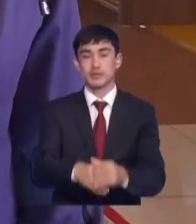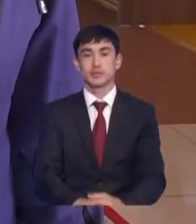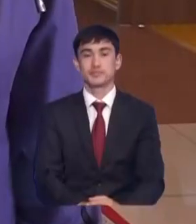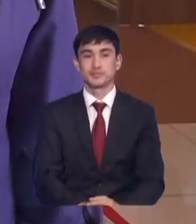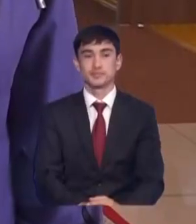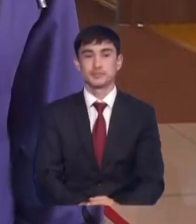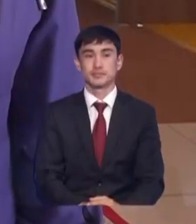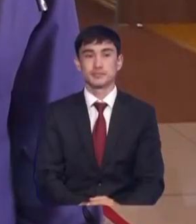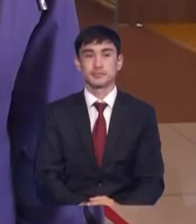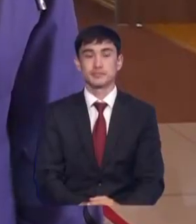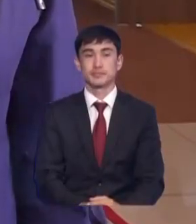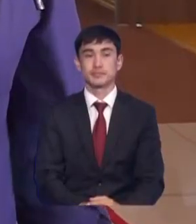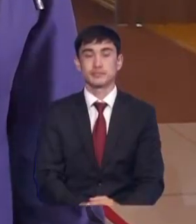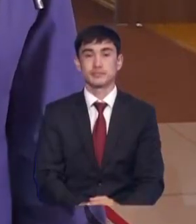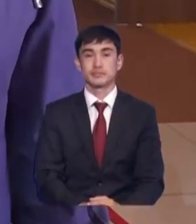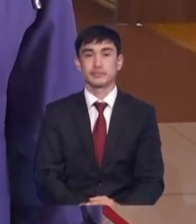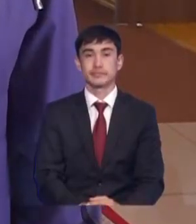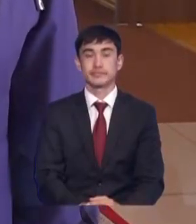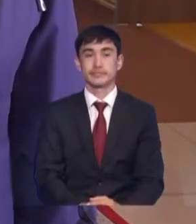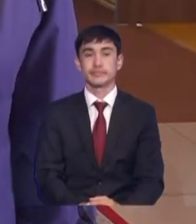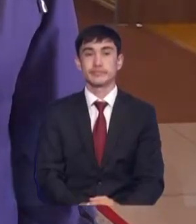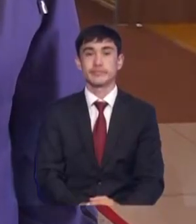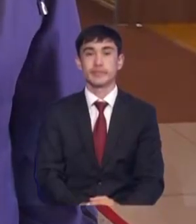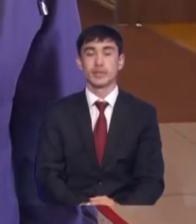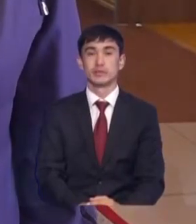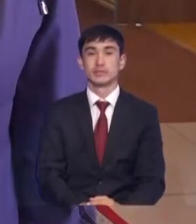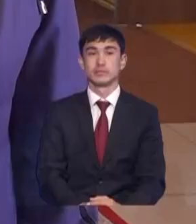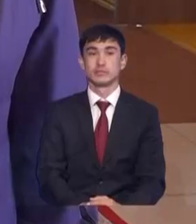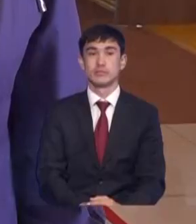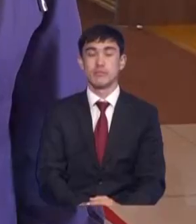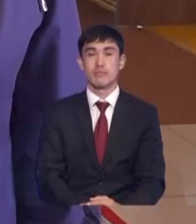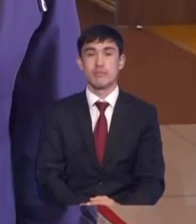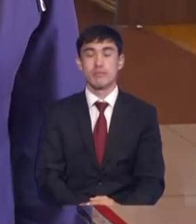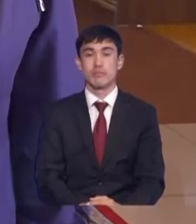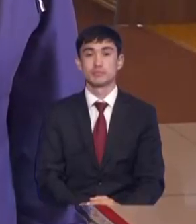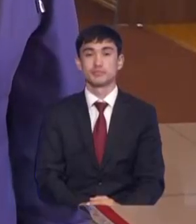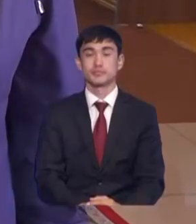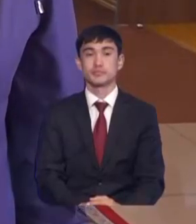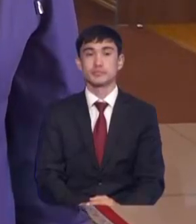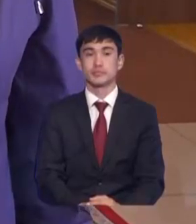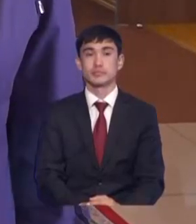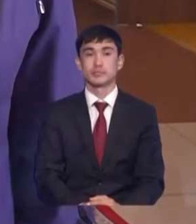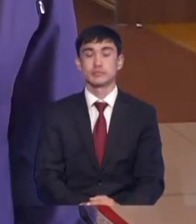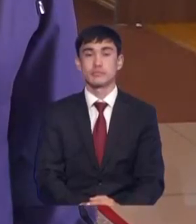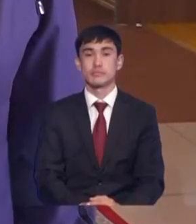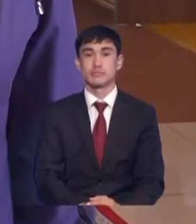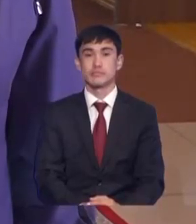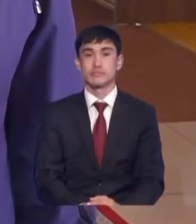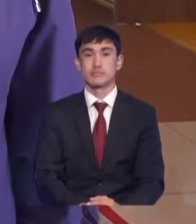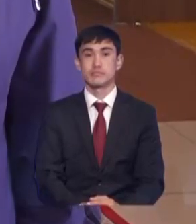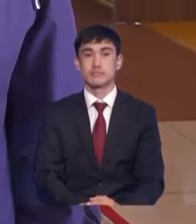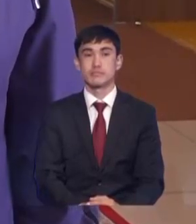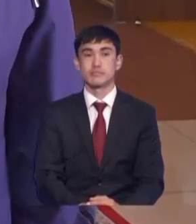Мы ознакомились, знаем, в честь чего и за что мы голосуем, и за или